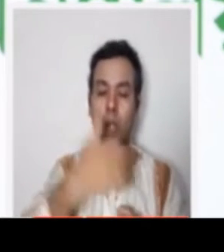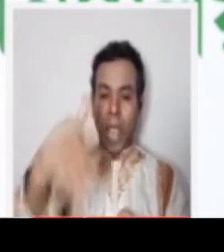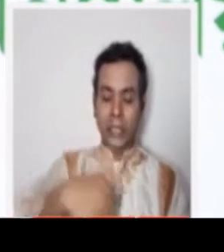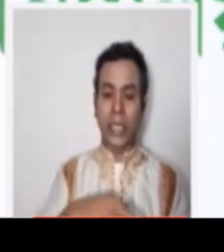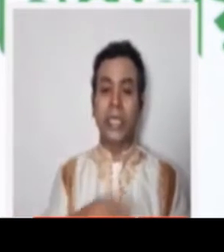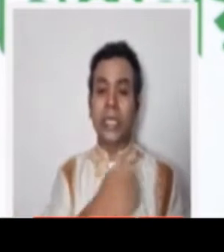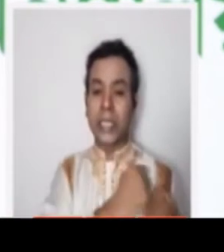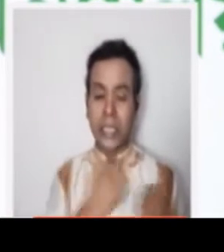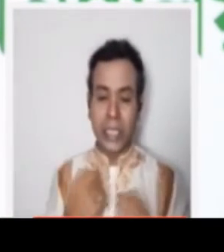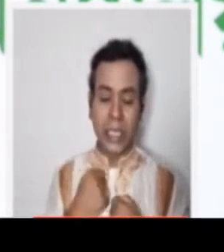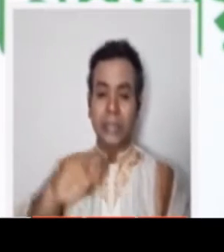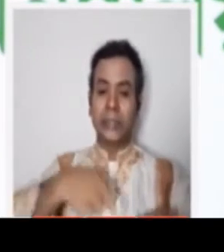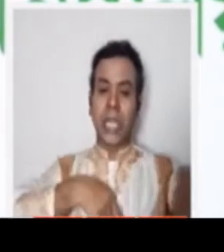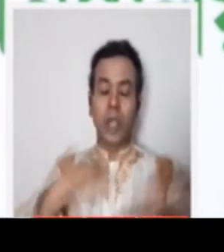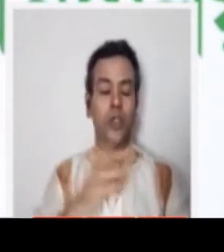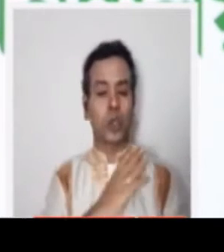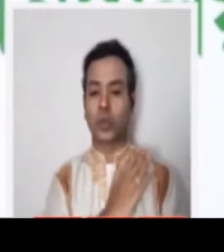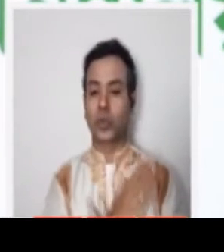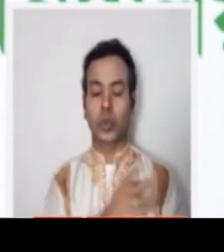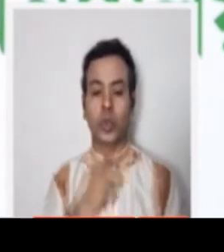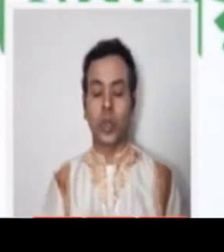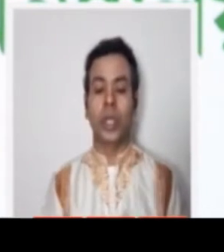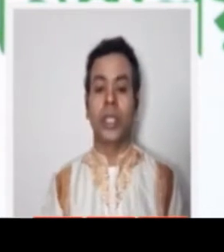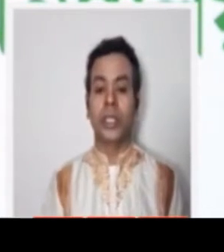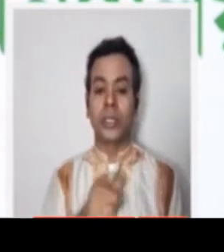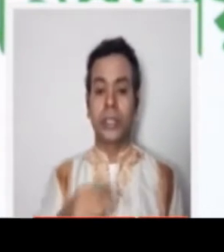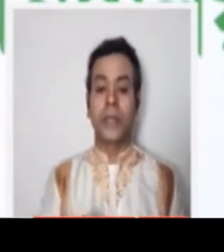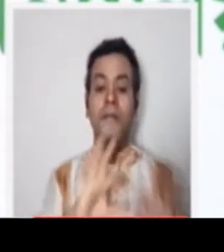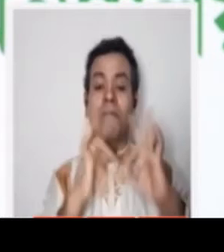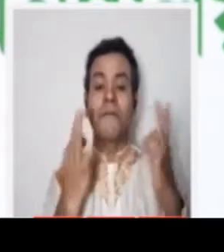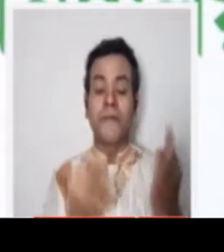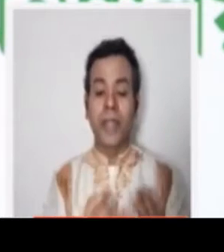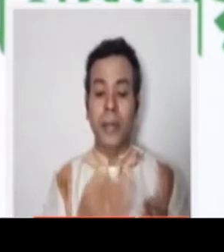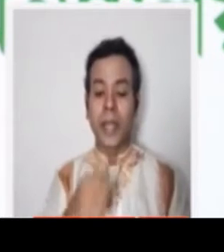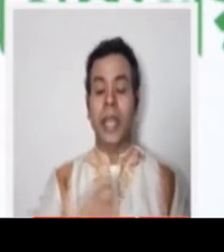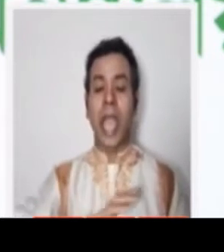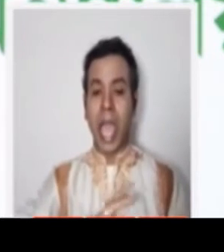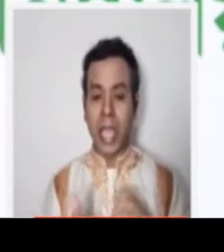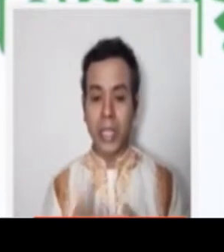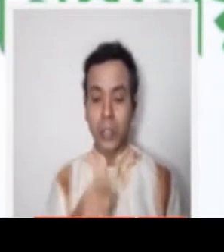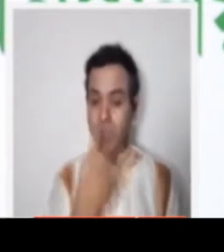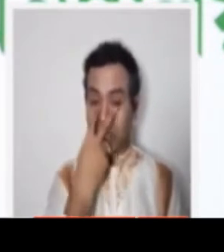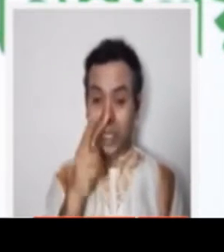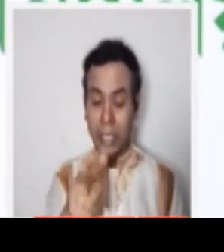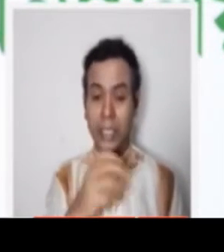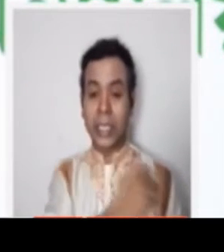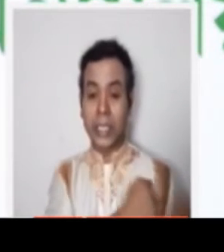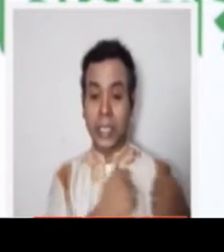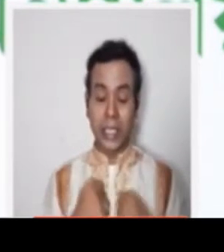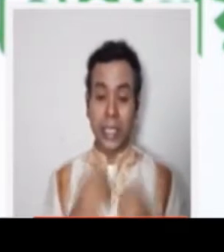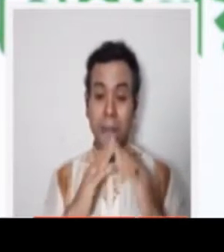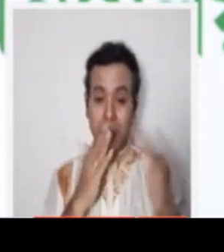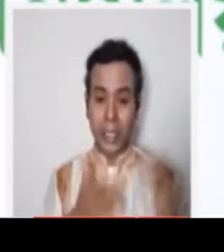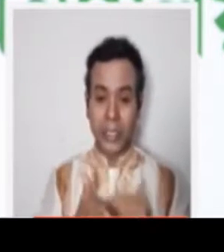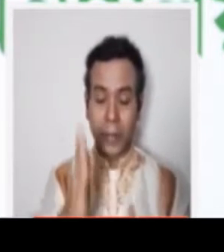মহাপরিচালক, মহাপরিচালকের দায়িত্বপ্রাপ্ত অধ্যাপক ডাক্তার নাসিমা সুলতানা। তিনি জানান, করোনা ভাইরাস শনাক্তে গত 24 ঘন্টায়